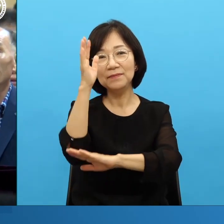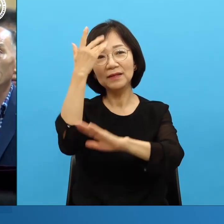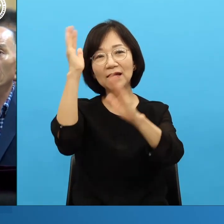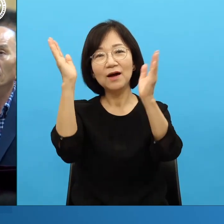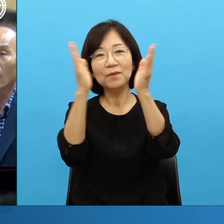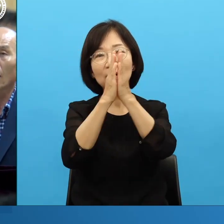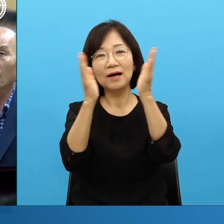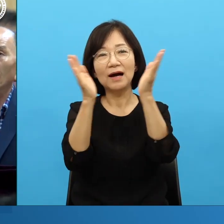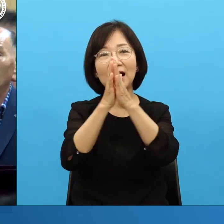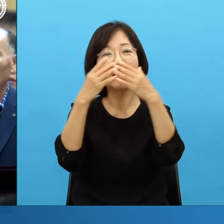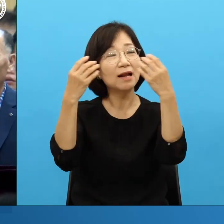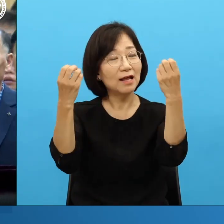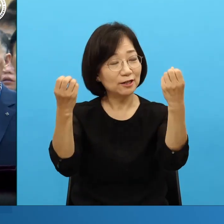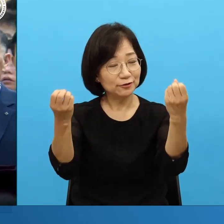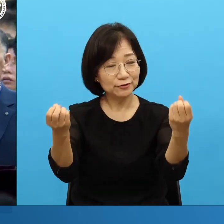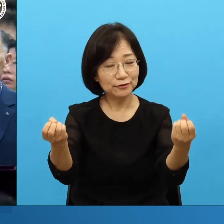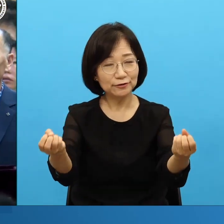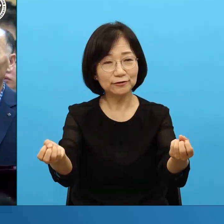주님께 영광